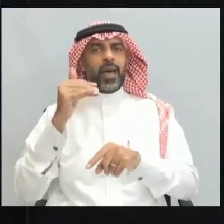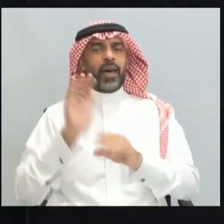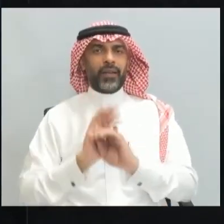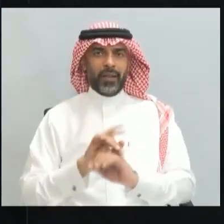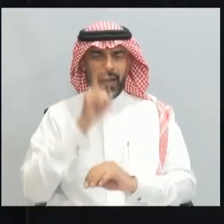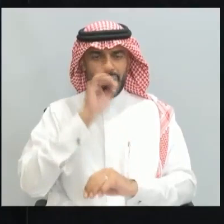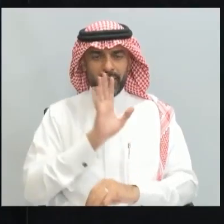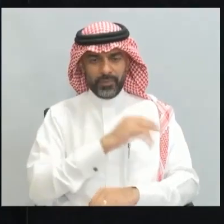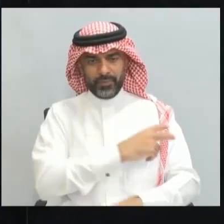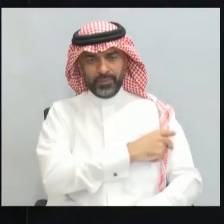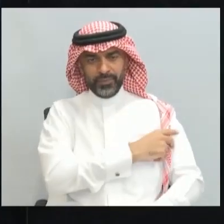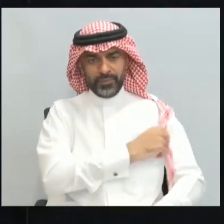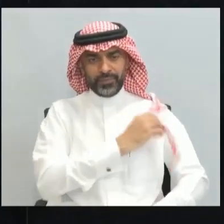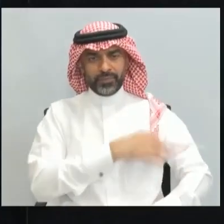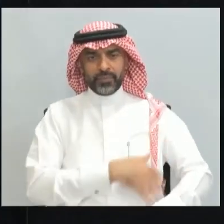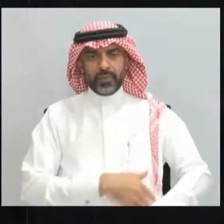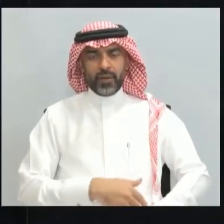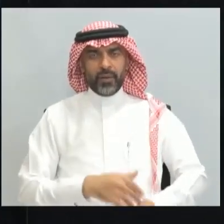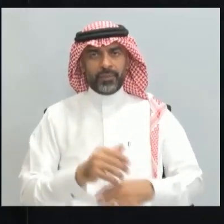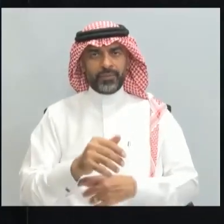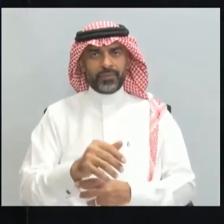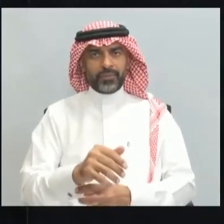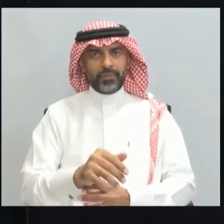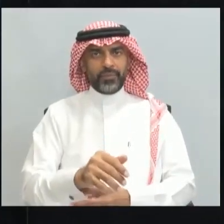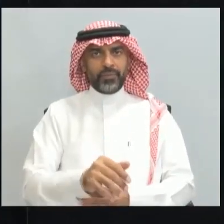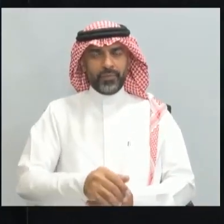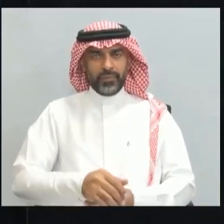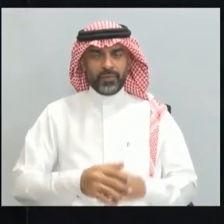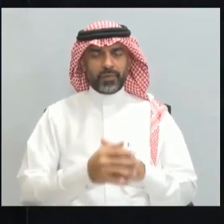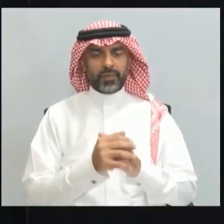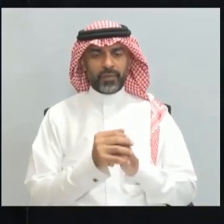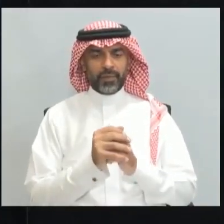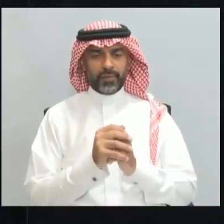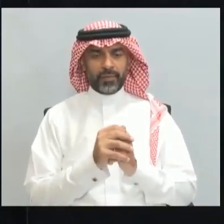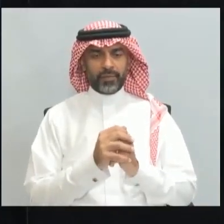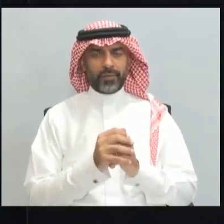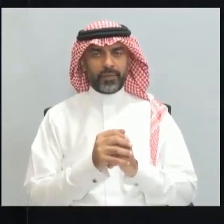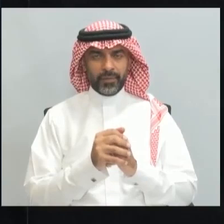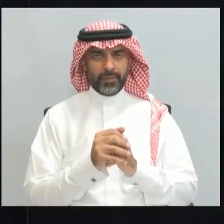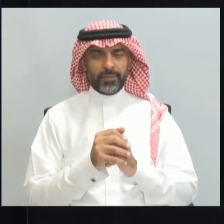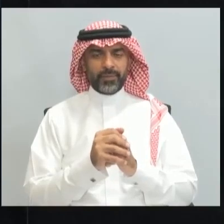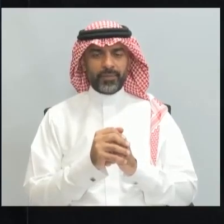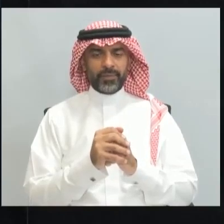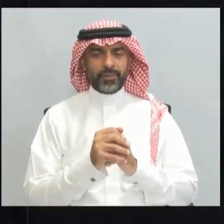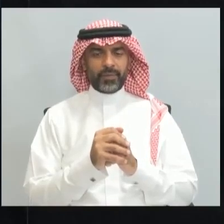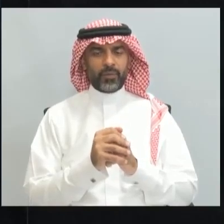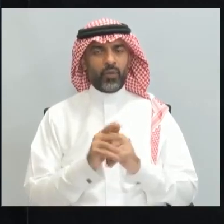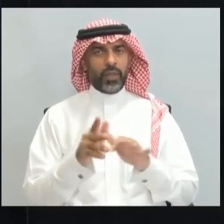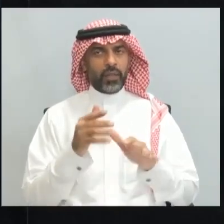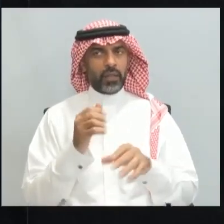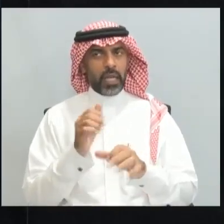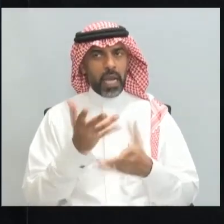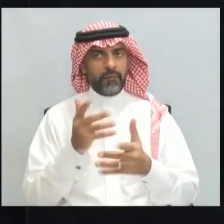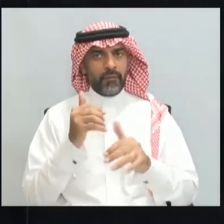وبنات الطلاب التقنيات الحديثه من خلال الاقمار الصناعيه التي سوف نتعرف ابنا ئ على طريقه عملها في الدروس